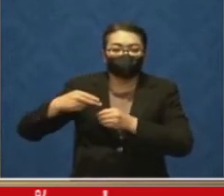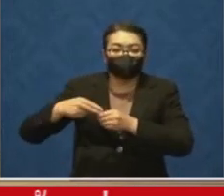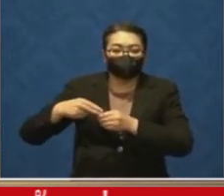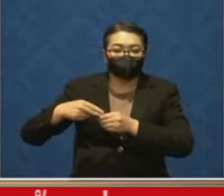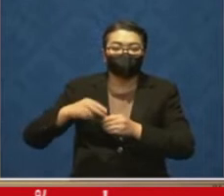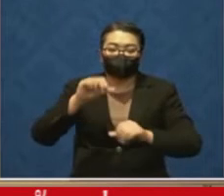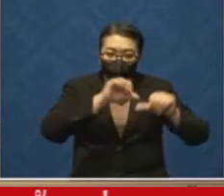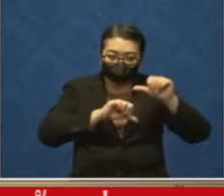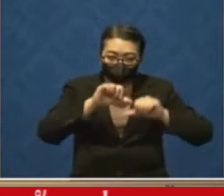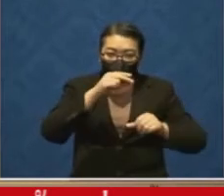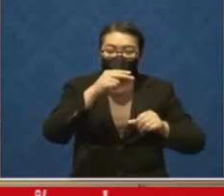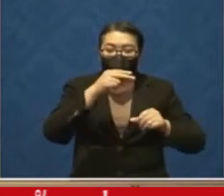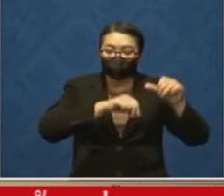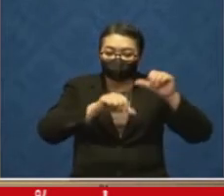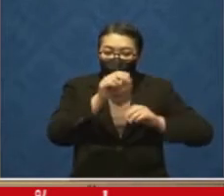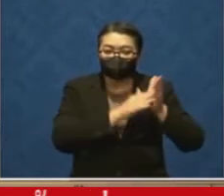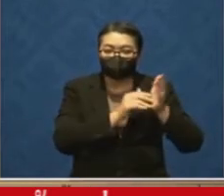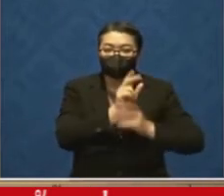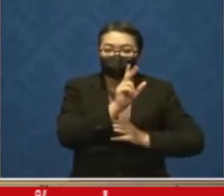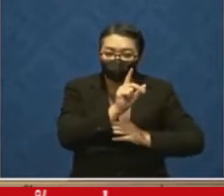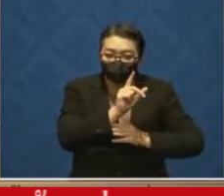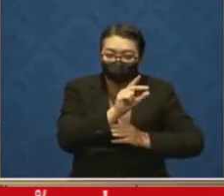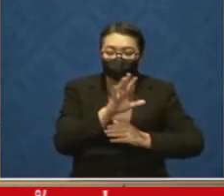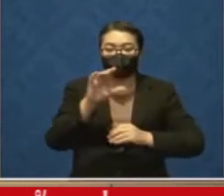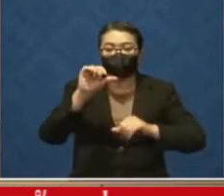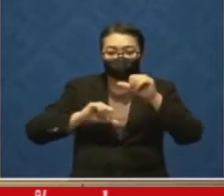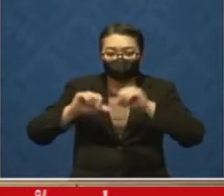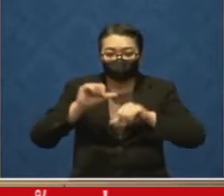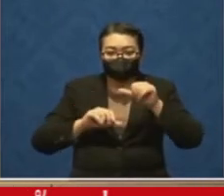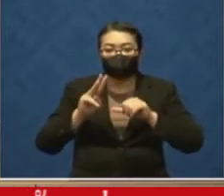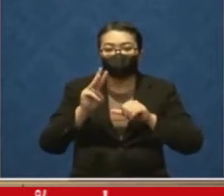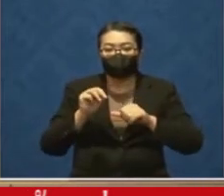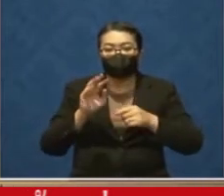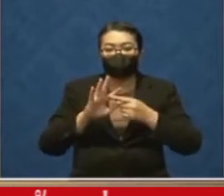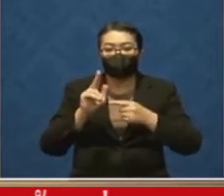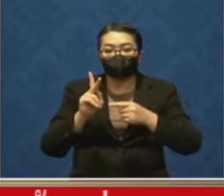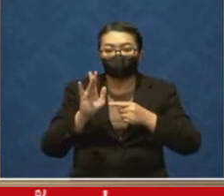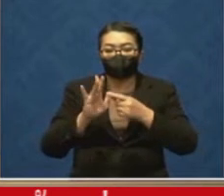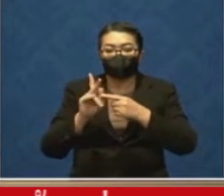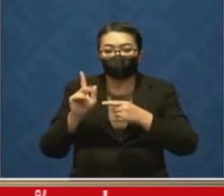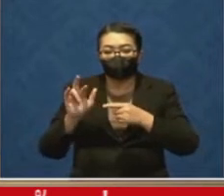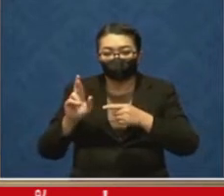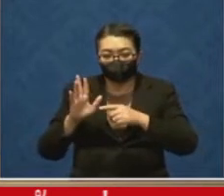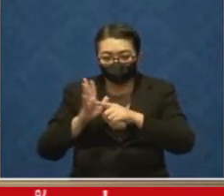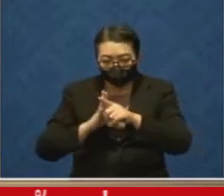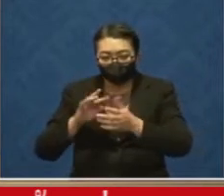AM BUTท